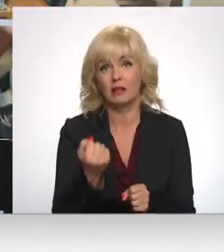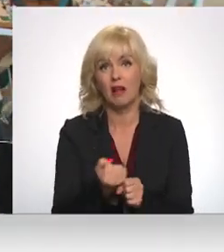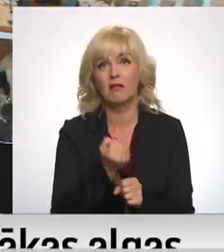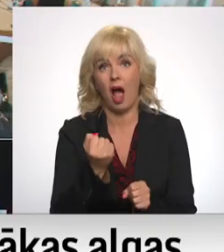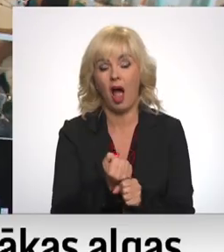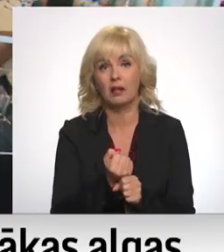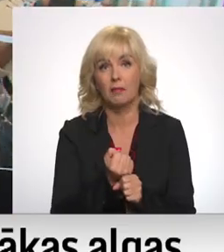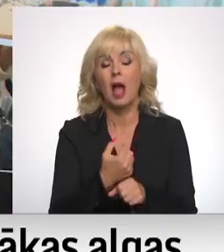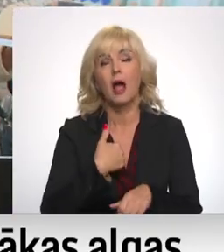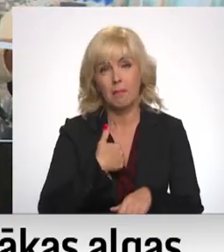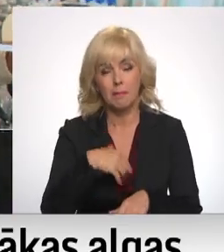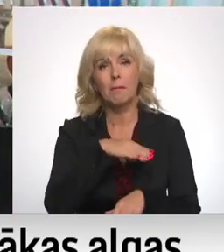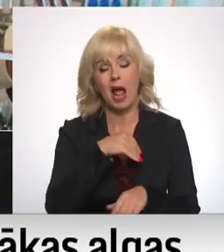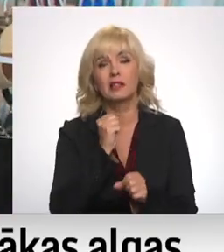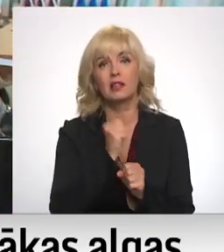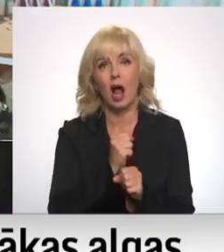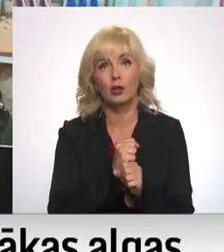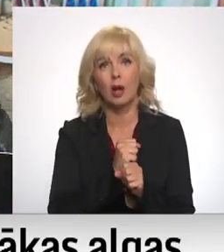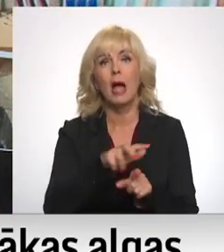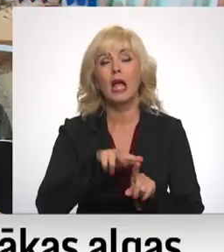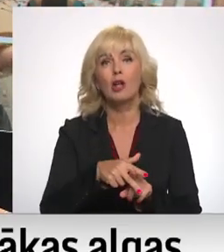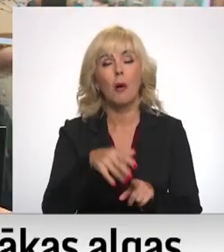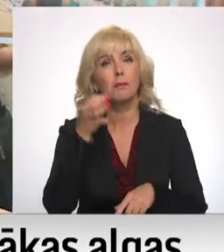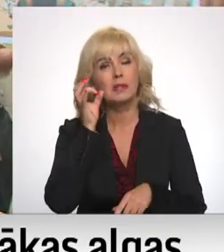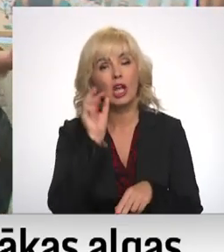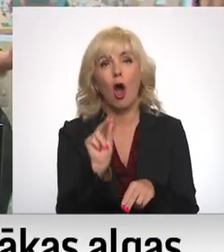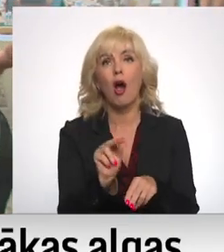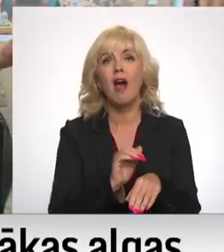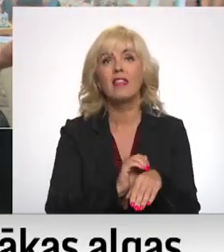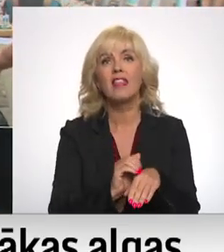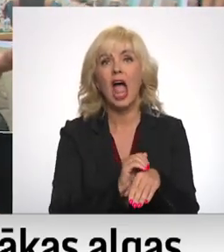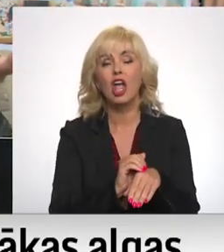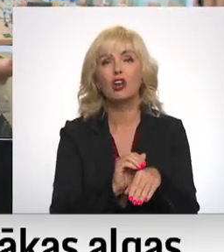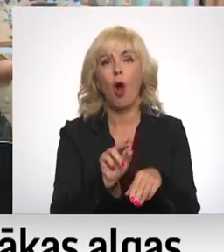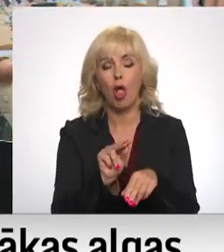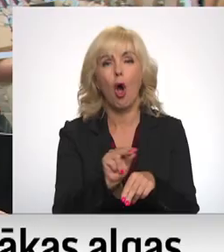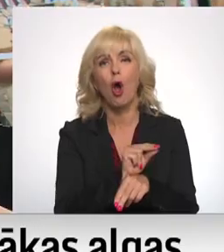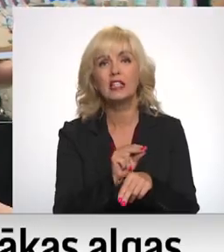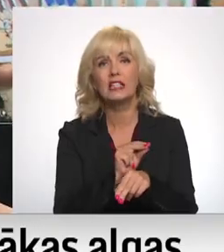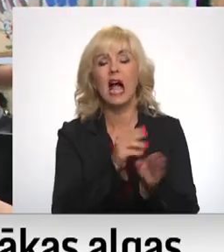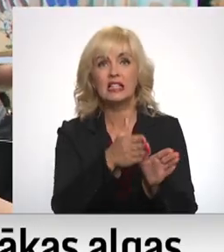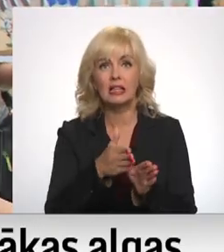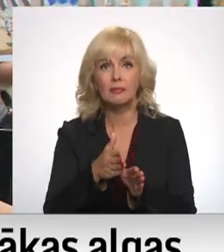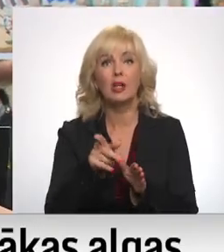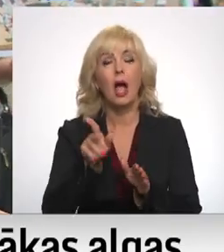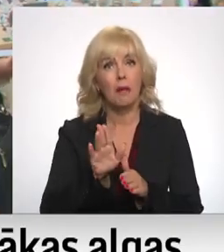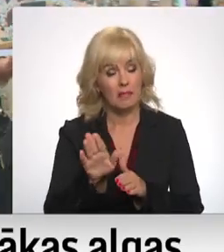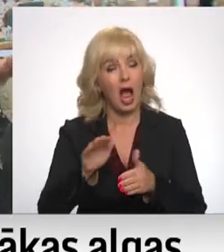Jo mēs strādājam Jelgavas psihoterapeitiskā slimnīca, apstākļi jau